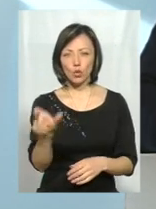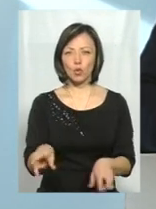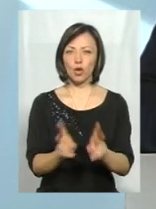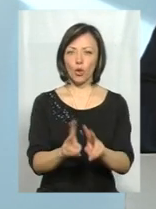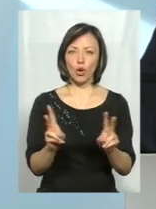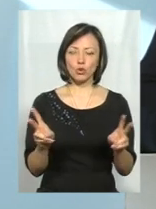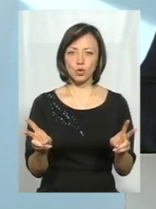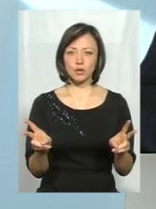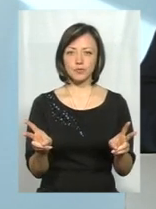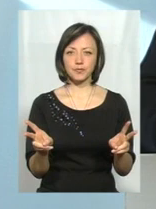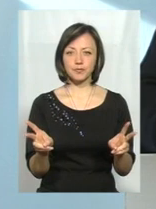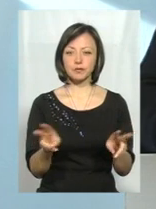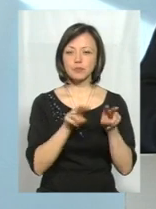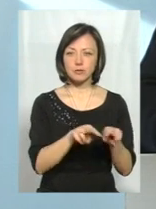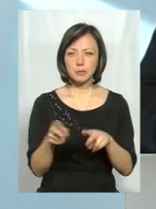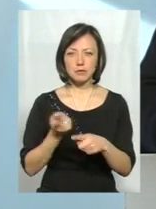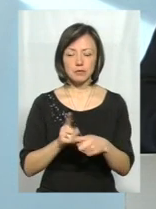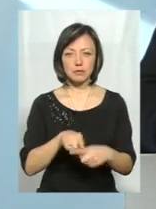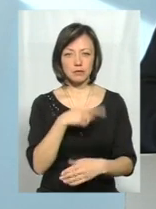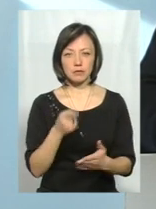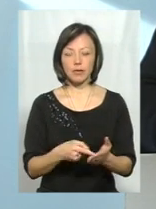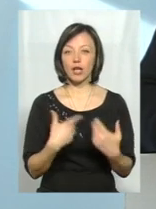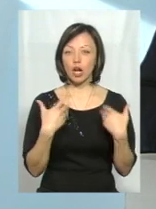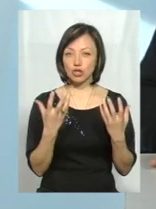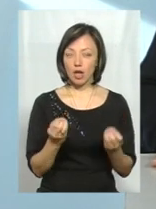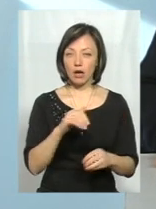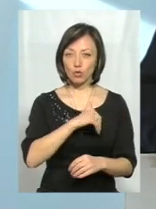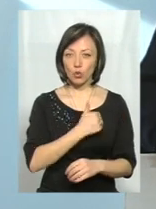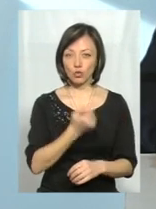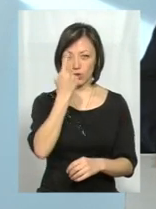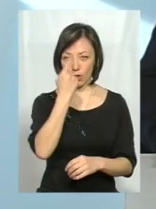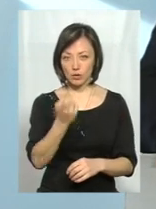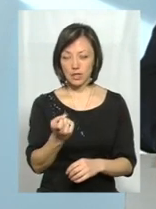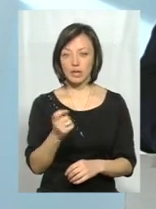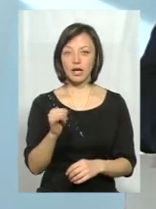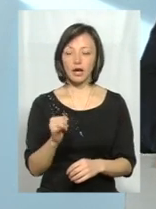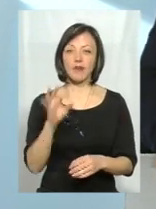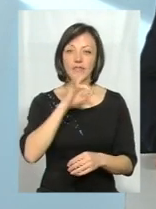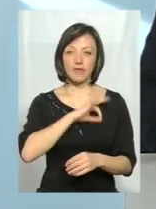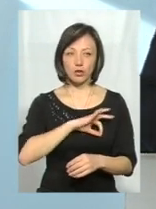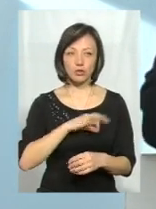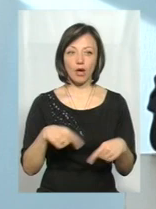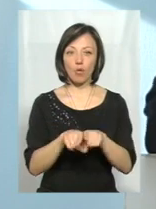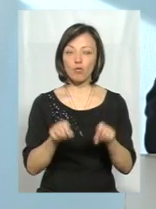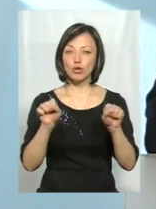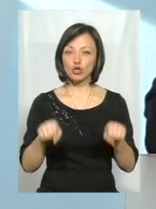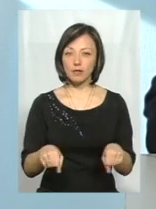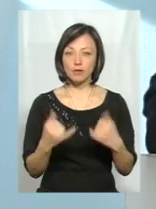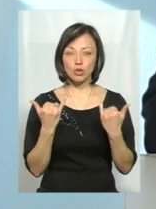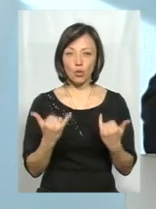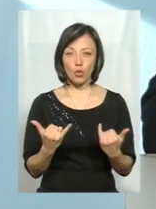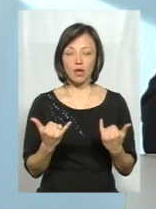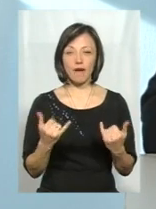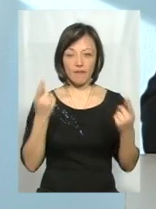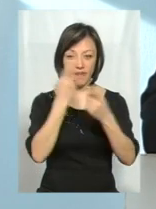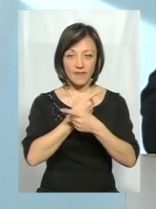хтось, слідкує за цим питанням. І я ще раз хочу наголосити і використати таку можливість сьогодні в